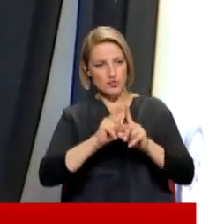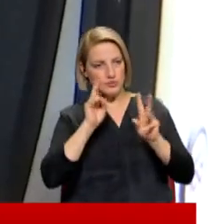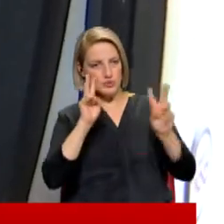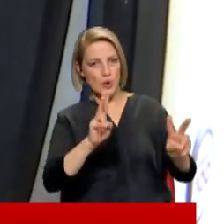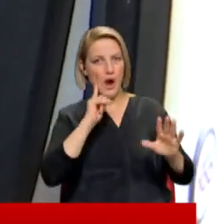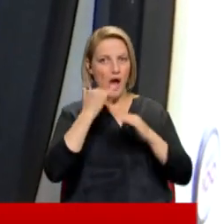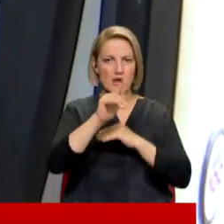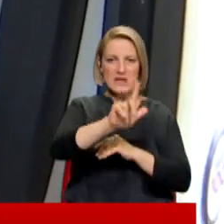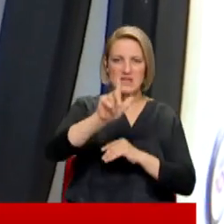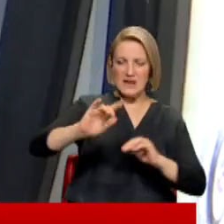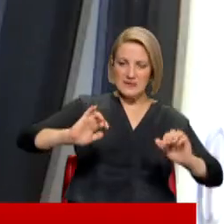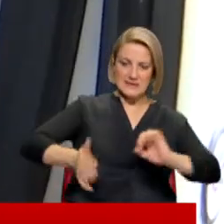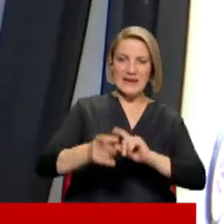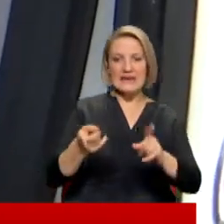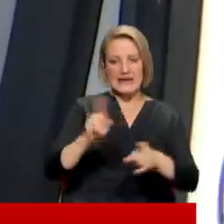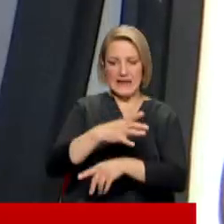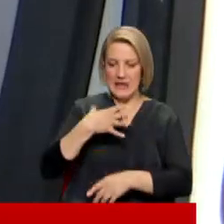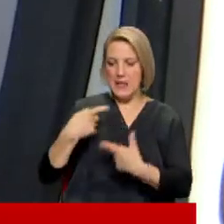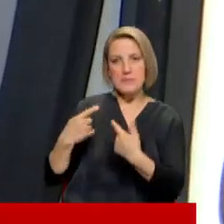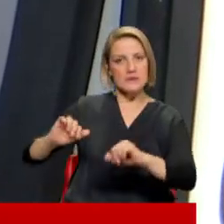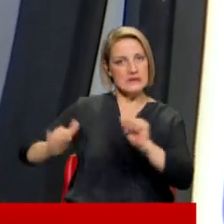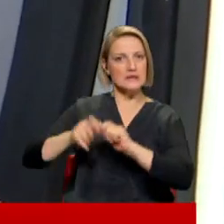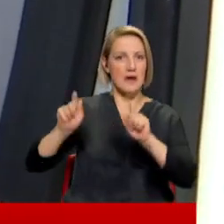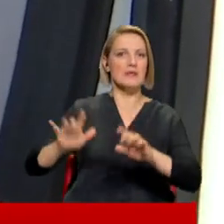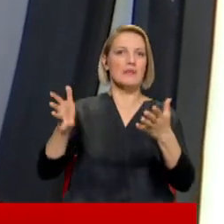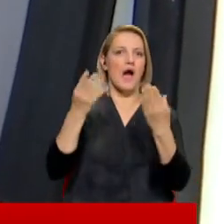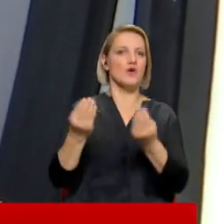herhalde. Halkın ihtiyaçlarından kısmak yerine kendi giderlerinden